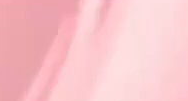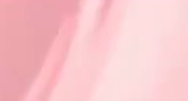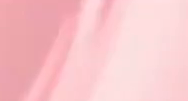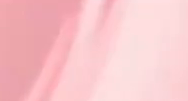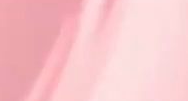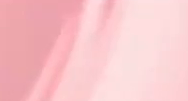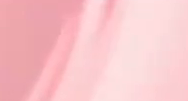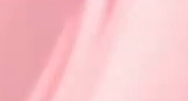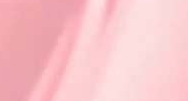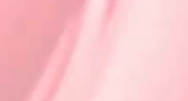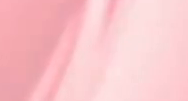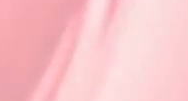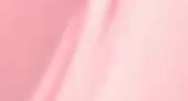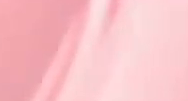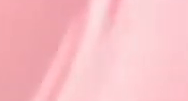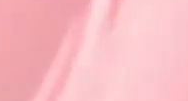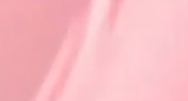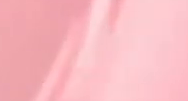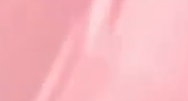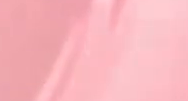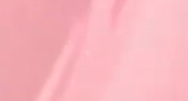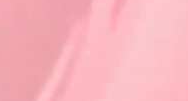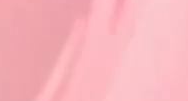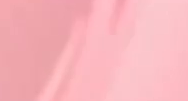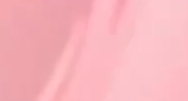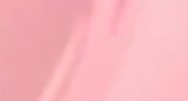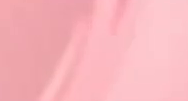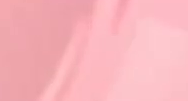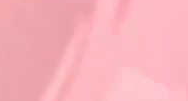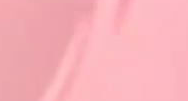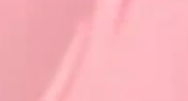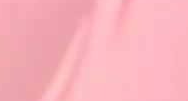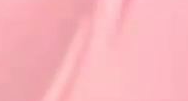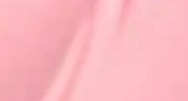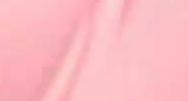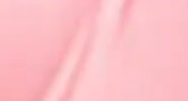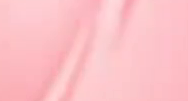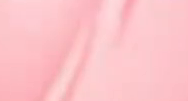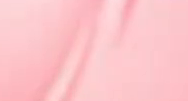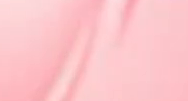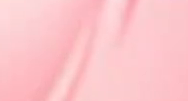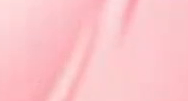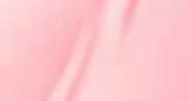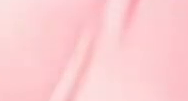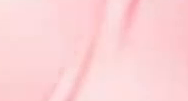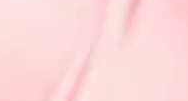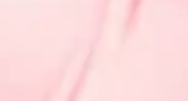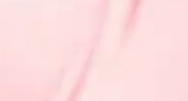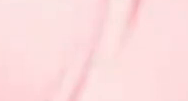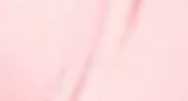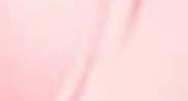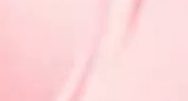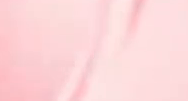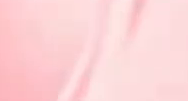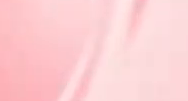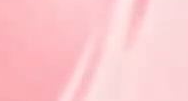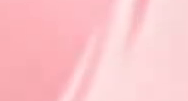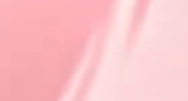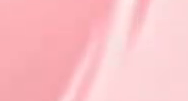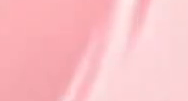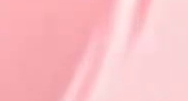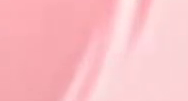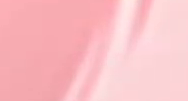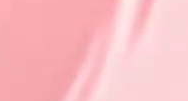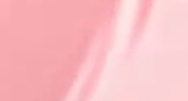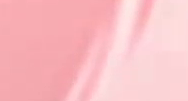6. Patuloy pa rin po nating binabantayan itong Tropical Depression Lani. Makikita natin ito sa satellite image na nakapaloob pa rin ito